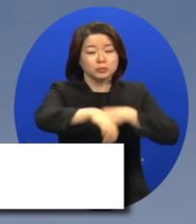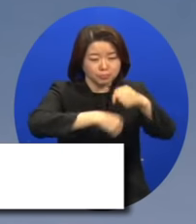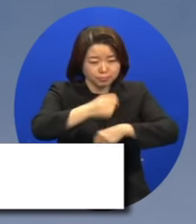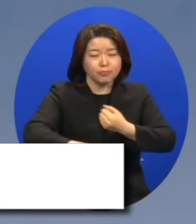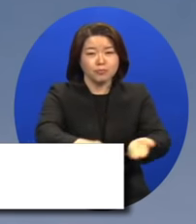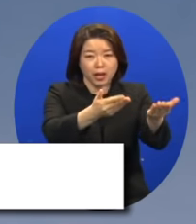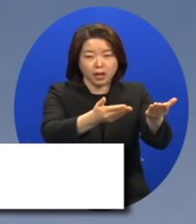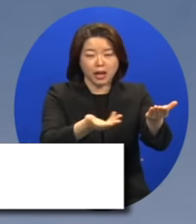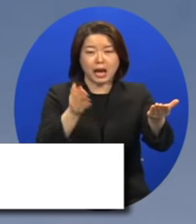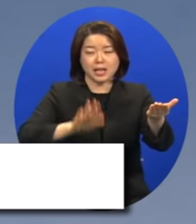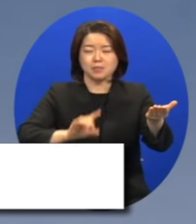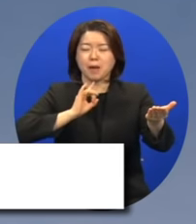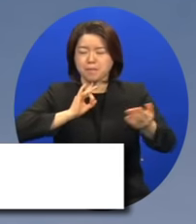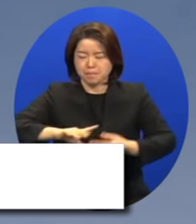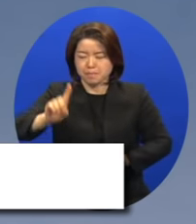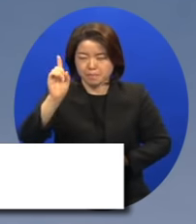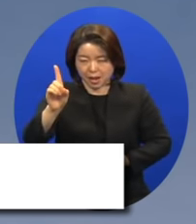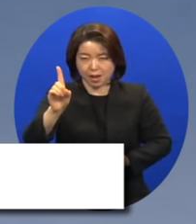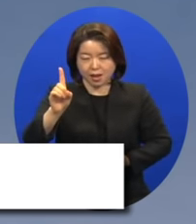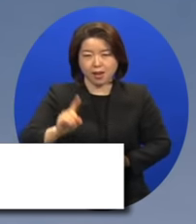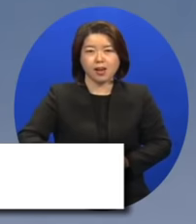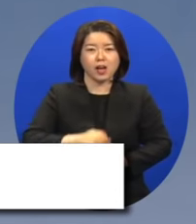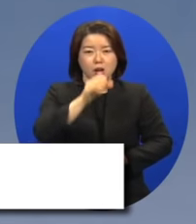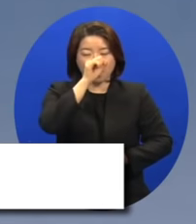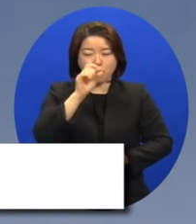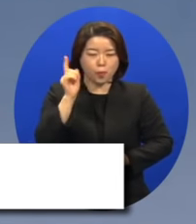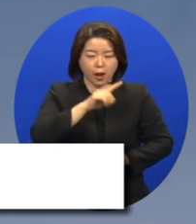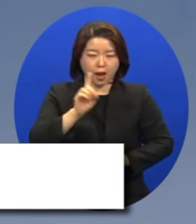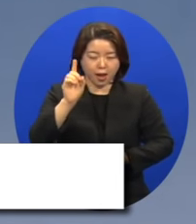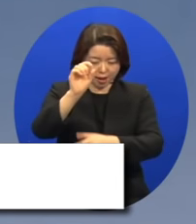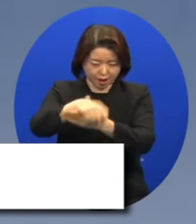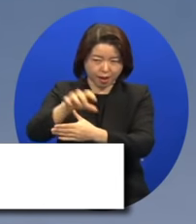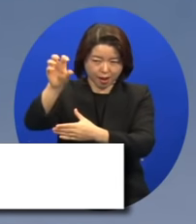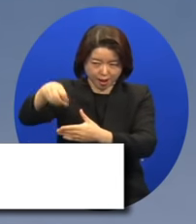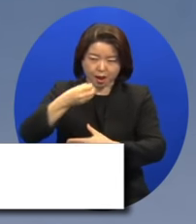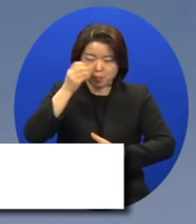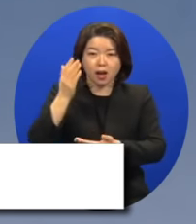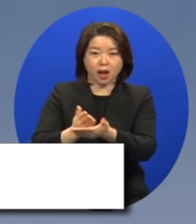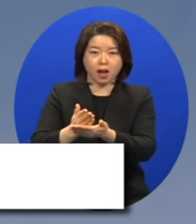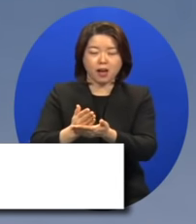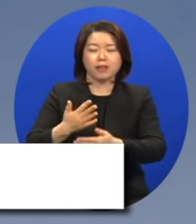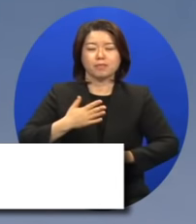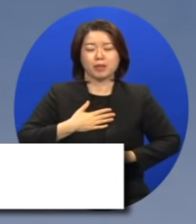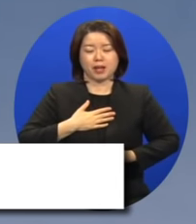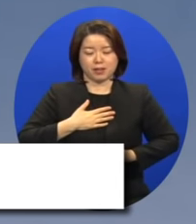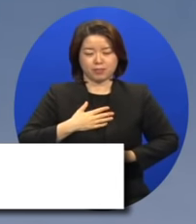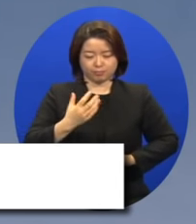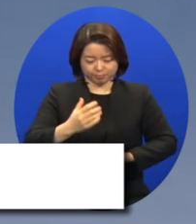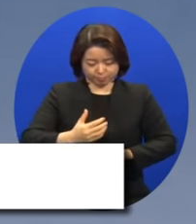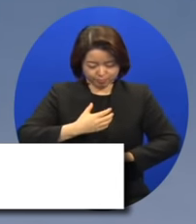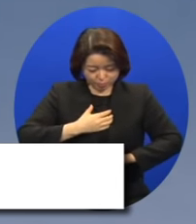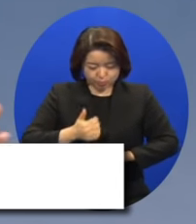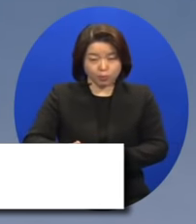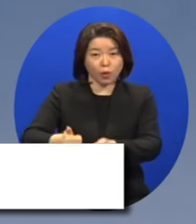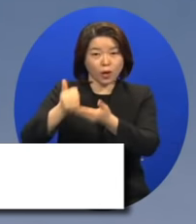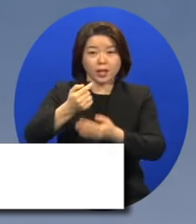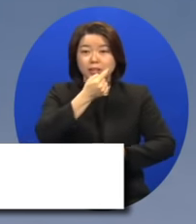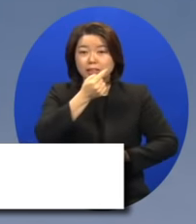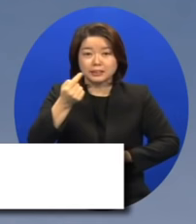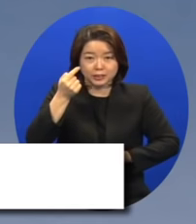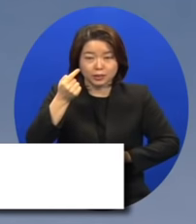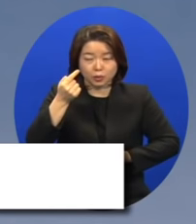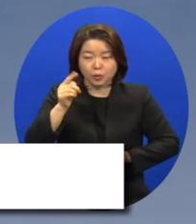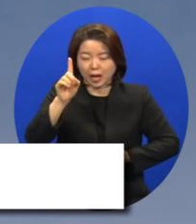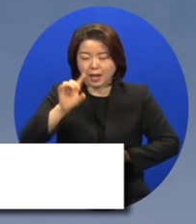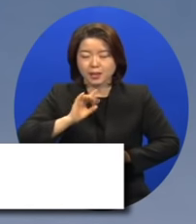가지만,그나무의열매는절대먹지마세요 .이것이 하나님을경외하는표시